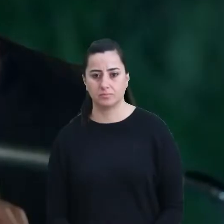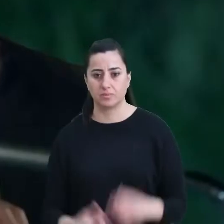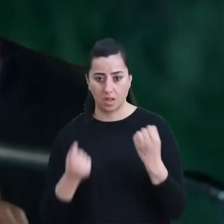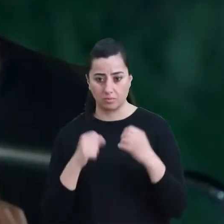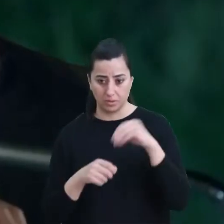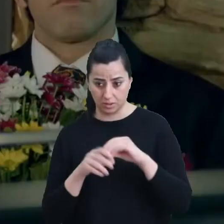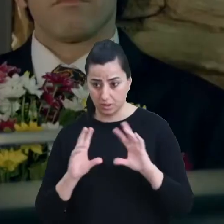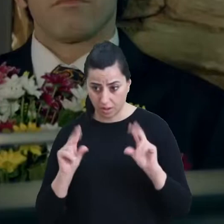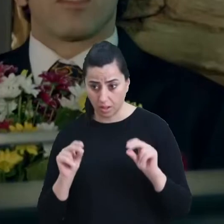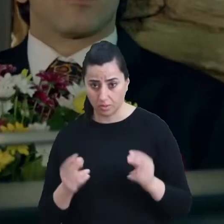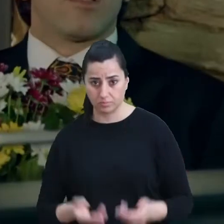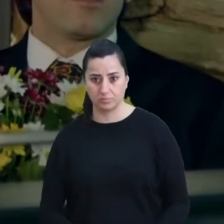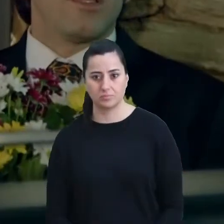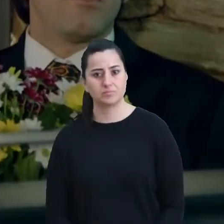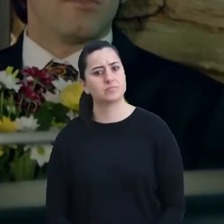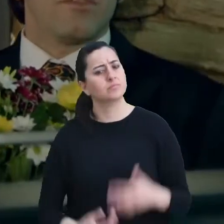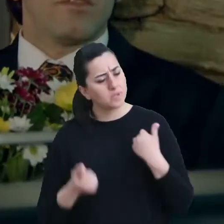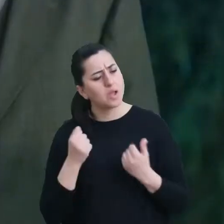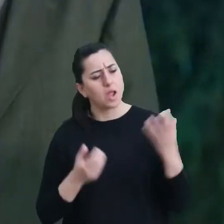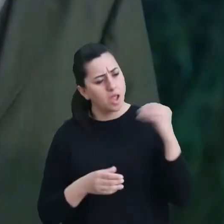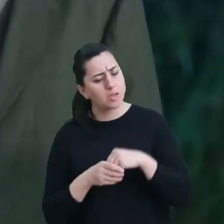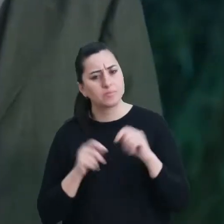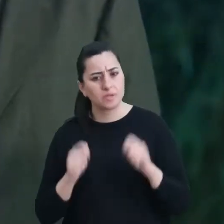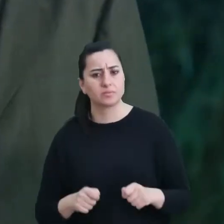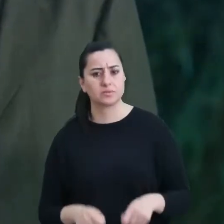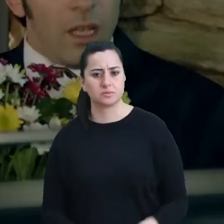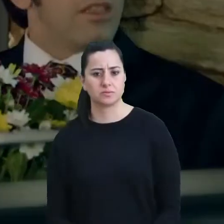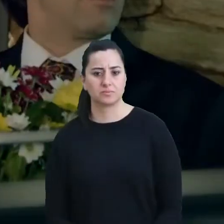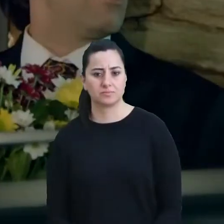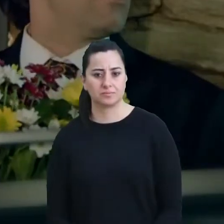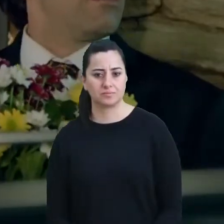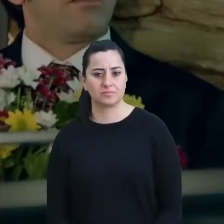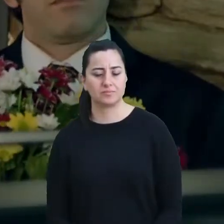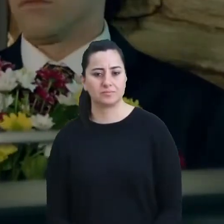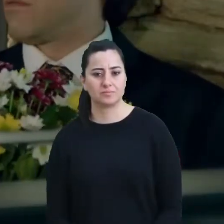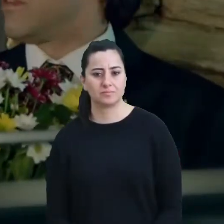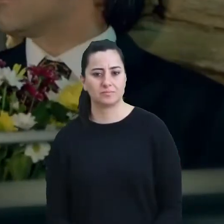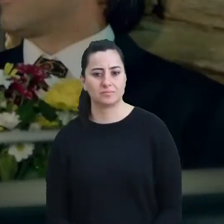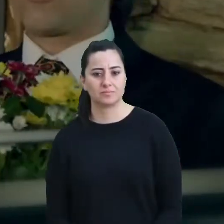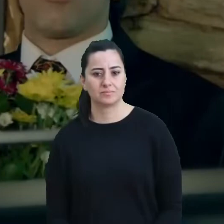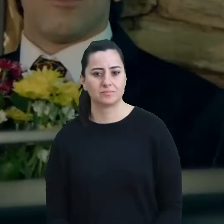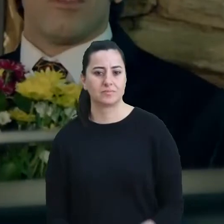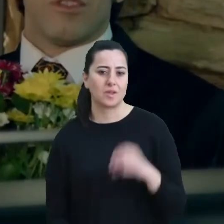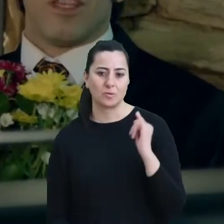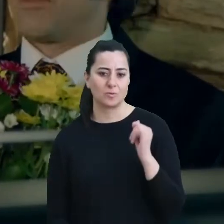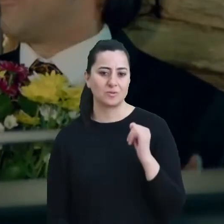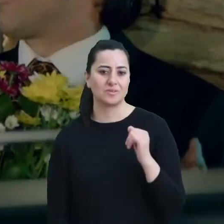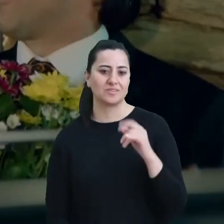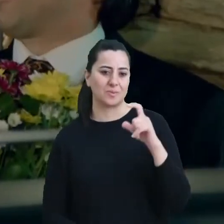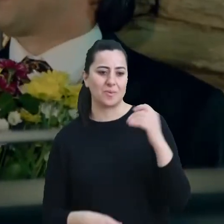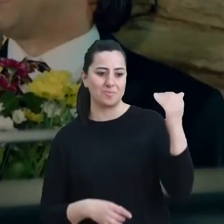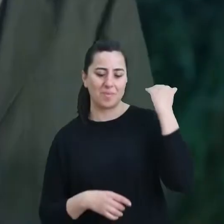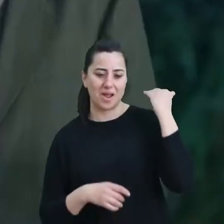Arabaya sığabileceğiniz mi? Sığarız canım. Ne sığmayacakmışız? Sığarız. En kötü